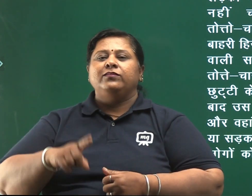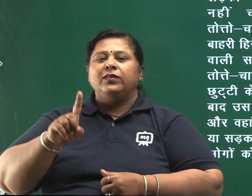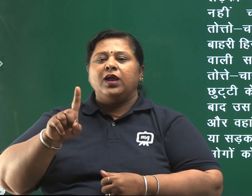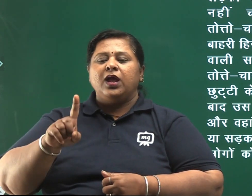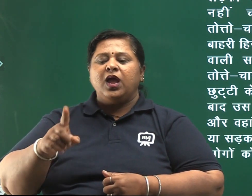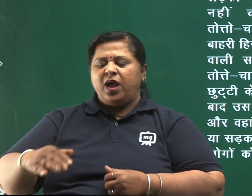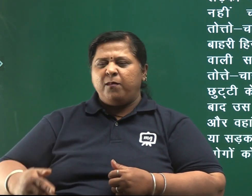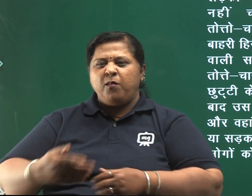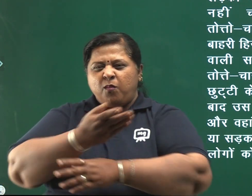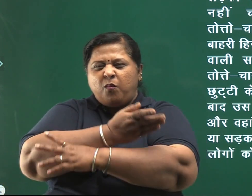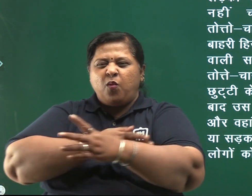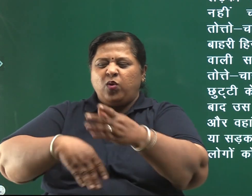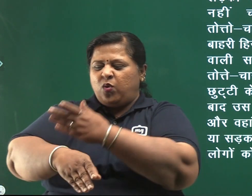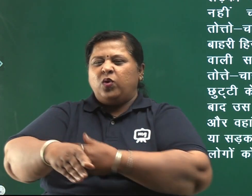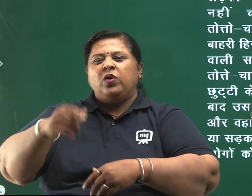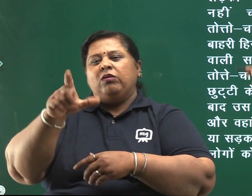एक पोलियोग्रस्त